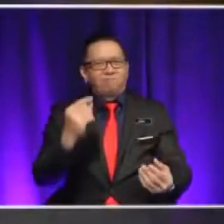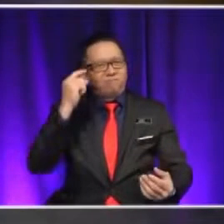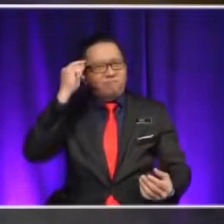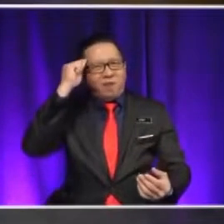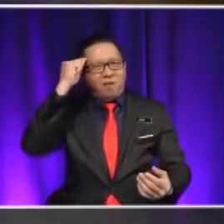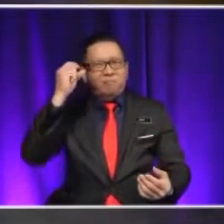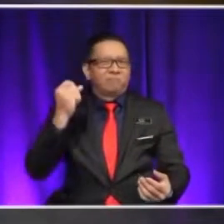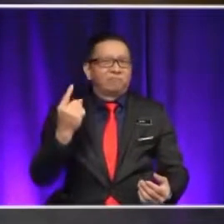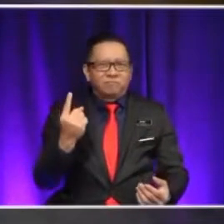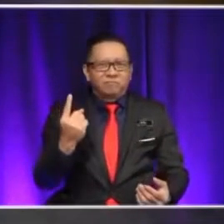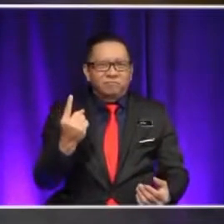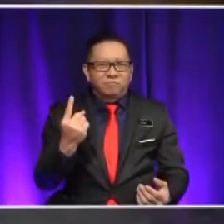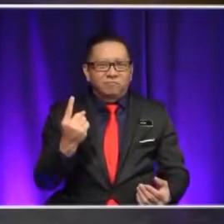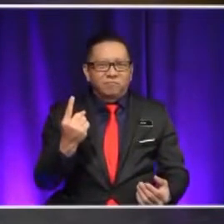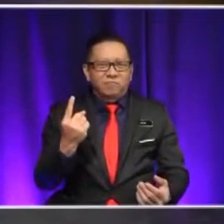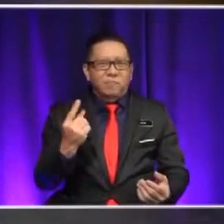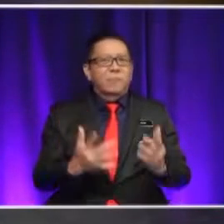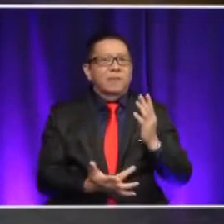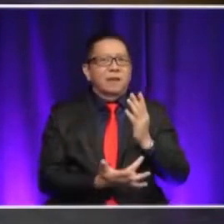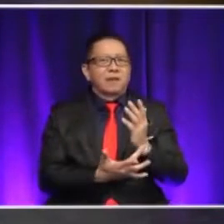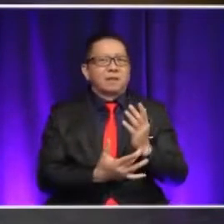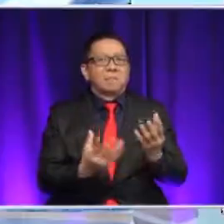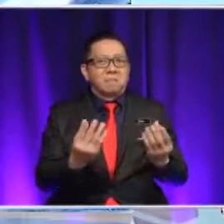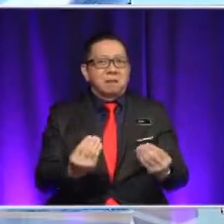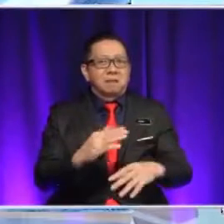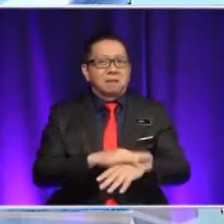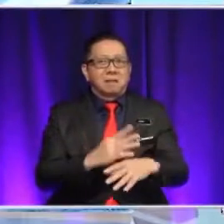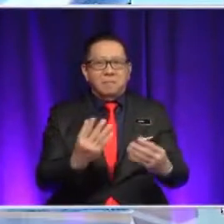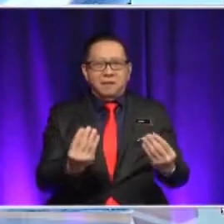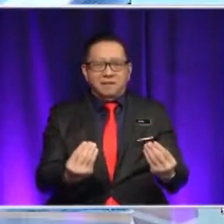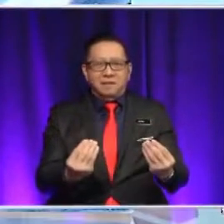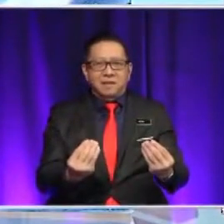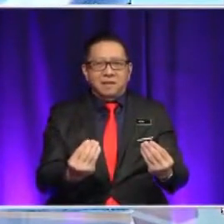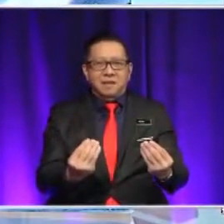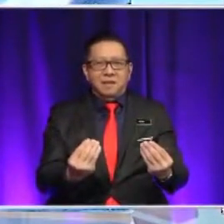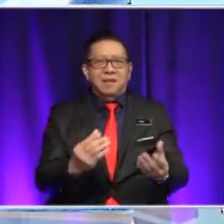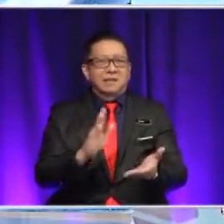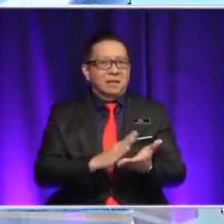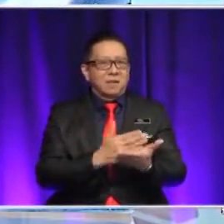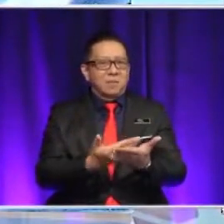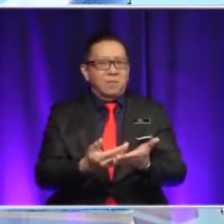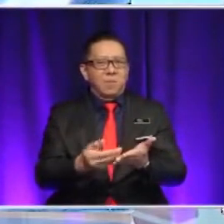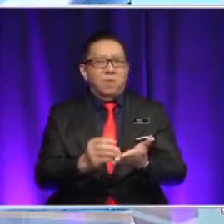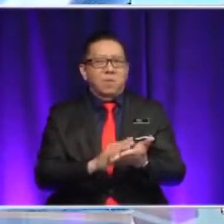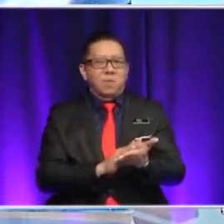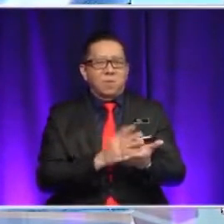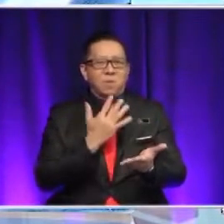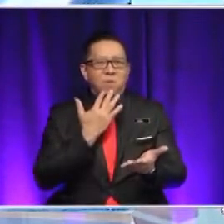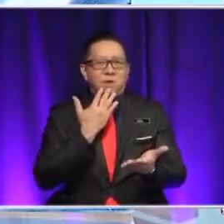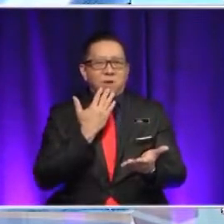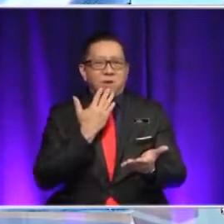semen itu alat basah-basah atas basah ialah sapuan warna di permukaan yang